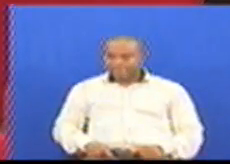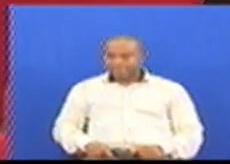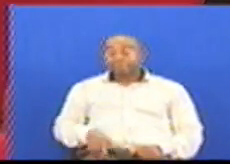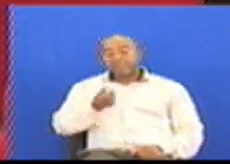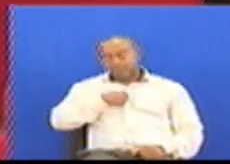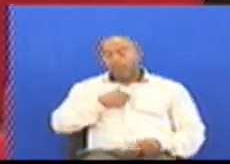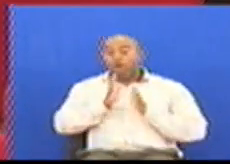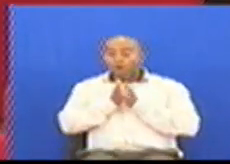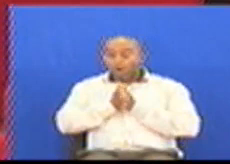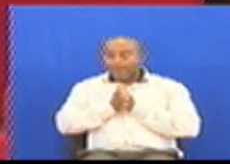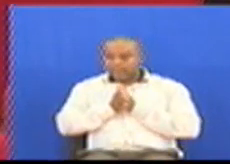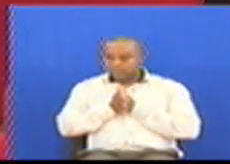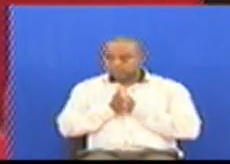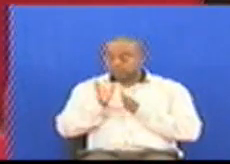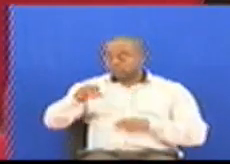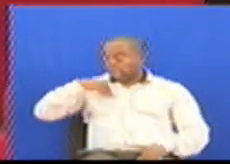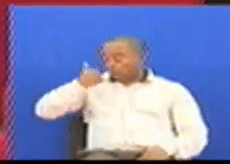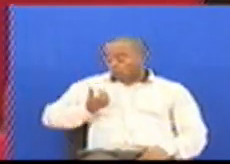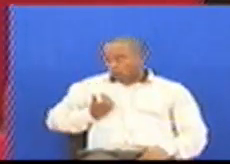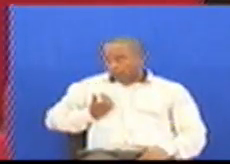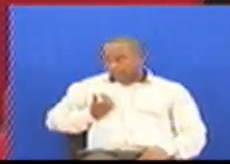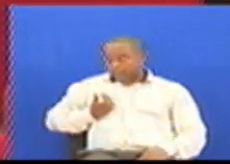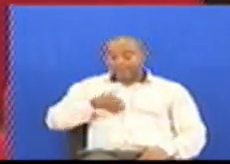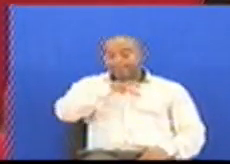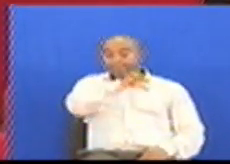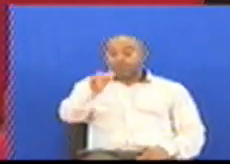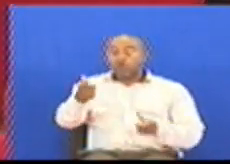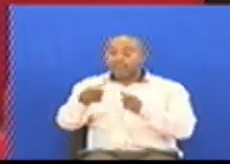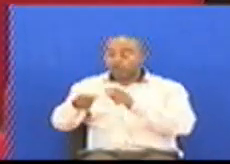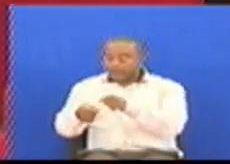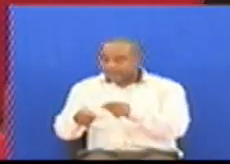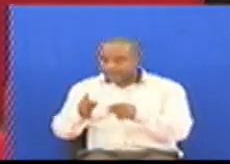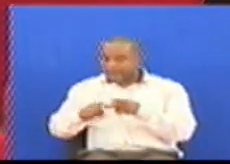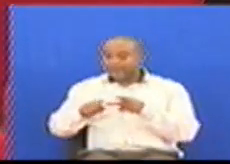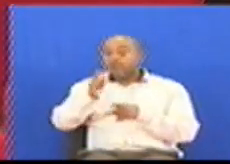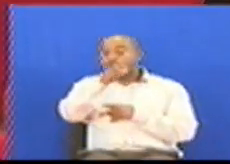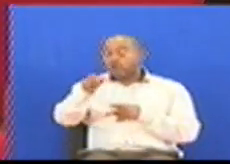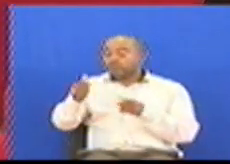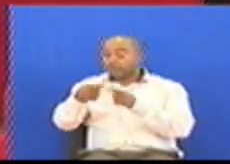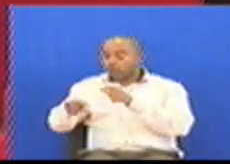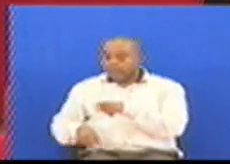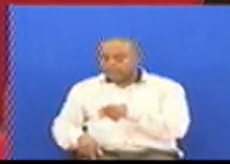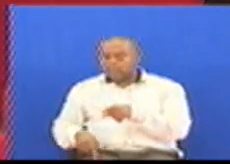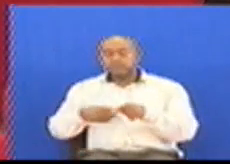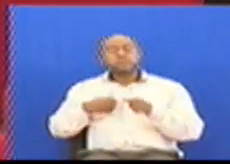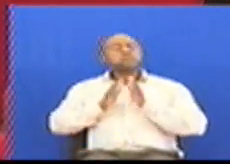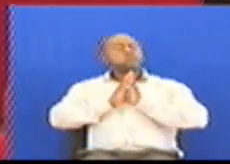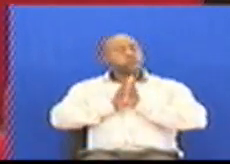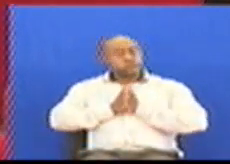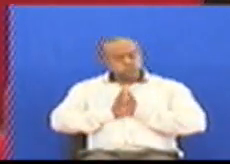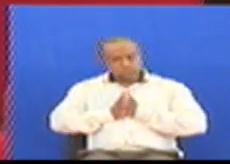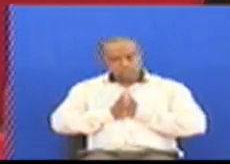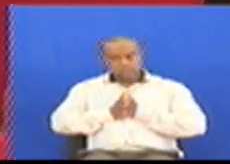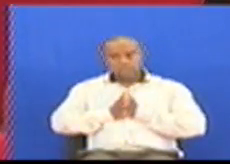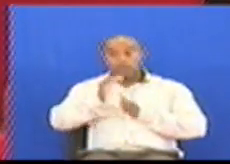naomba niseme hivi, wanawake wa mkoa wa Kigoma na wananchi wa mkoa wa Kigoma, shukurani zetu